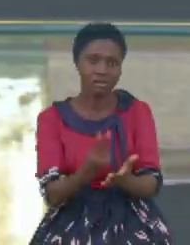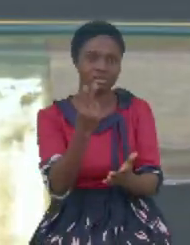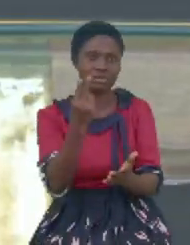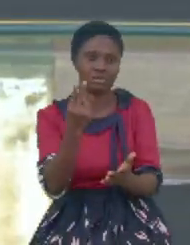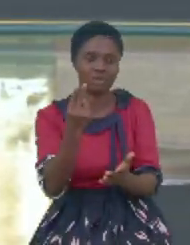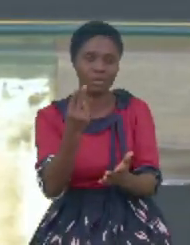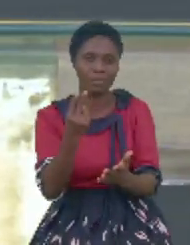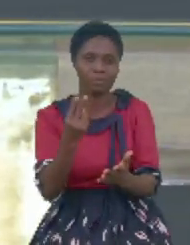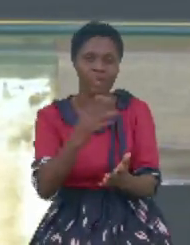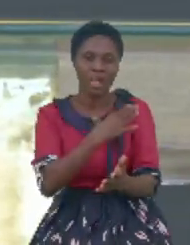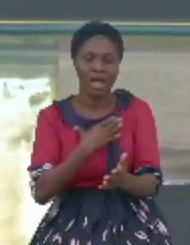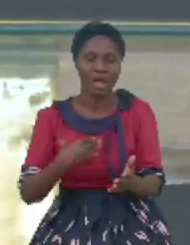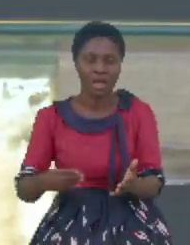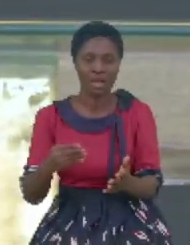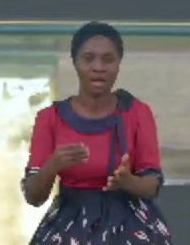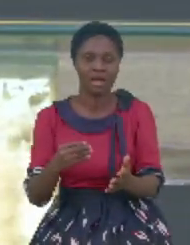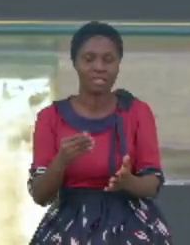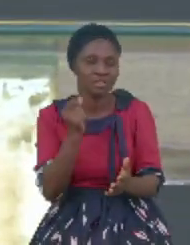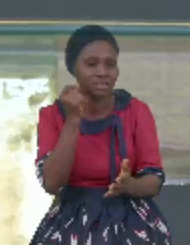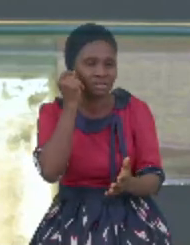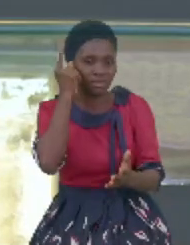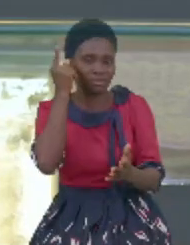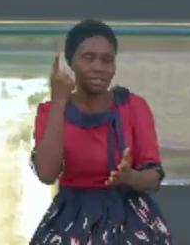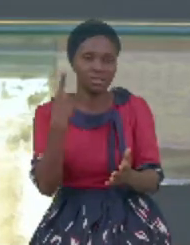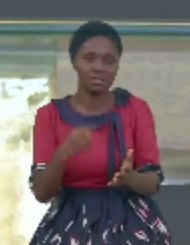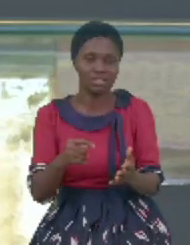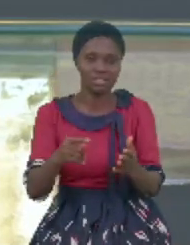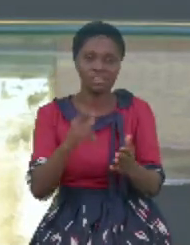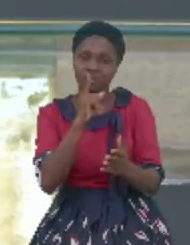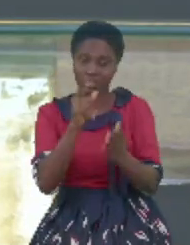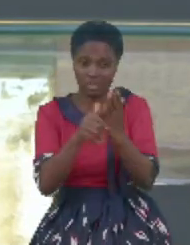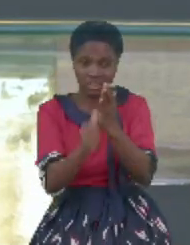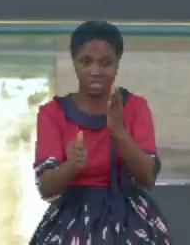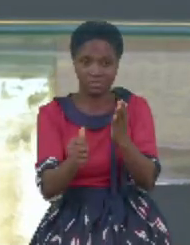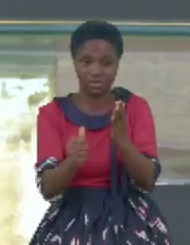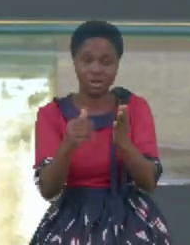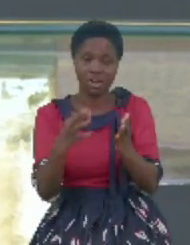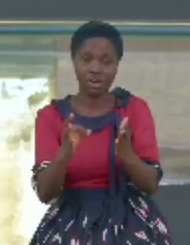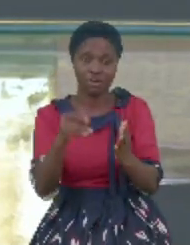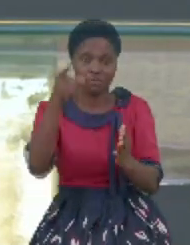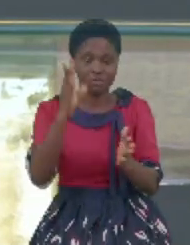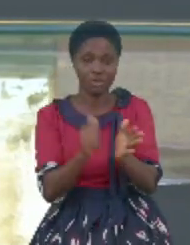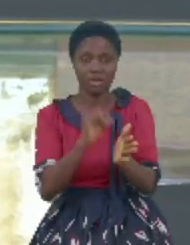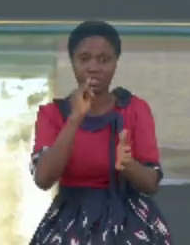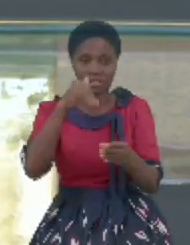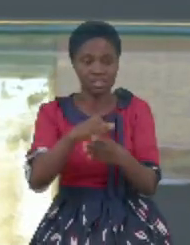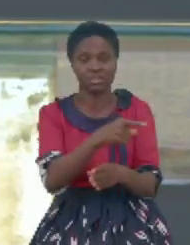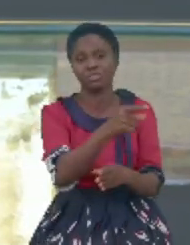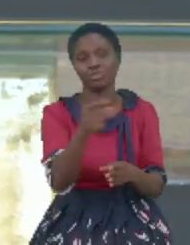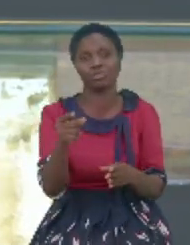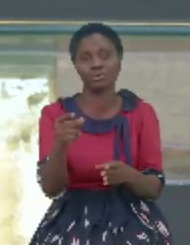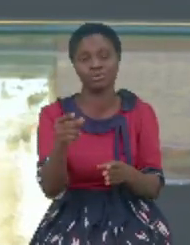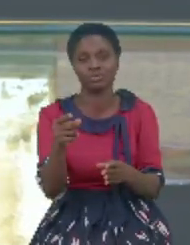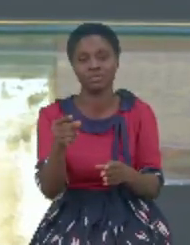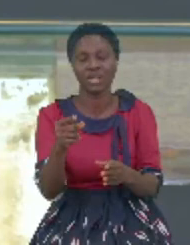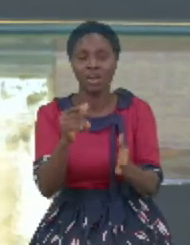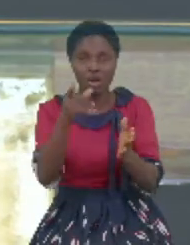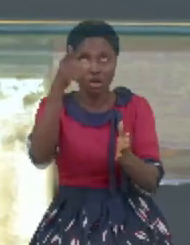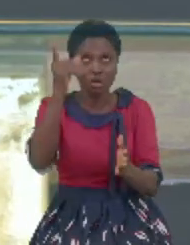réveille-toi, cours, ranime le don de Dieu qui est en toi. Et si tu fais cela, comme le Seigneur nous le dit,